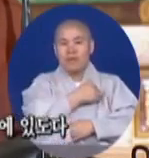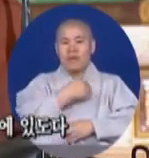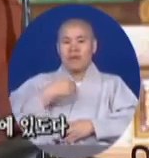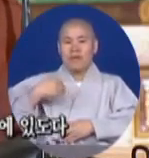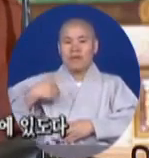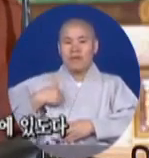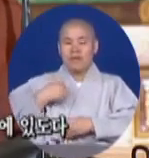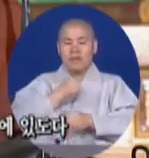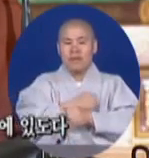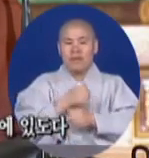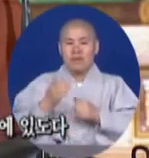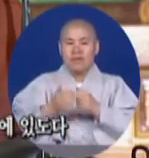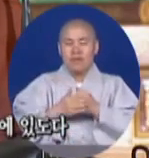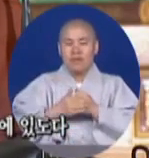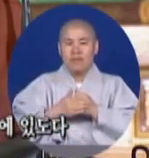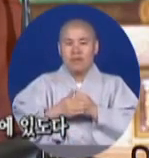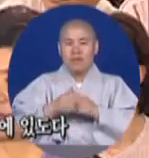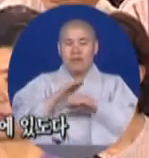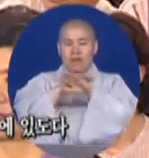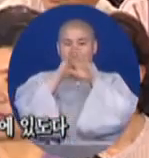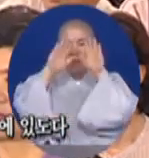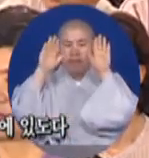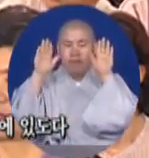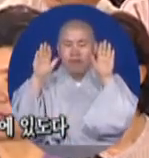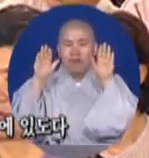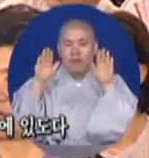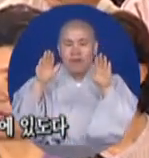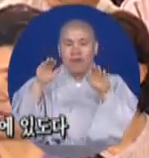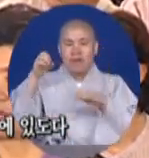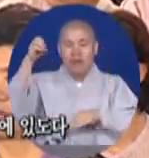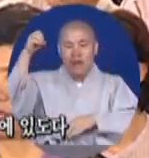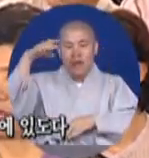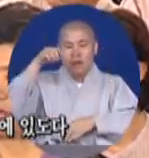당당해서 밝기는 1월과 같다. 이 명리로리거든.